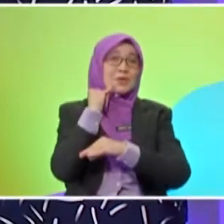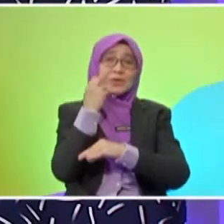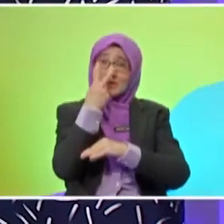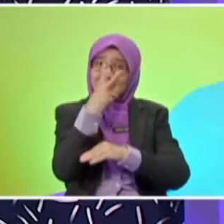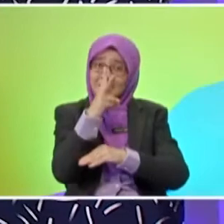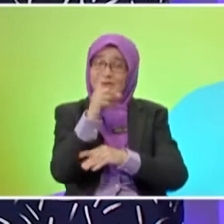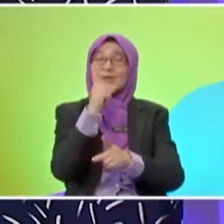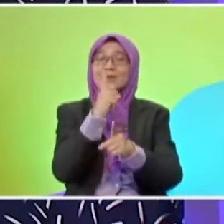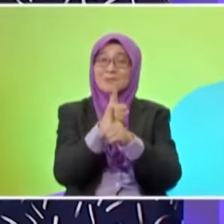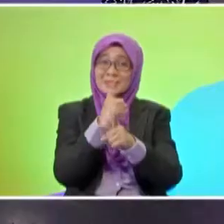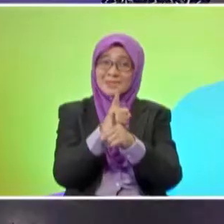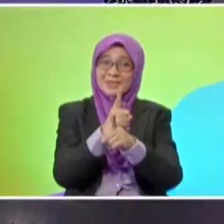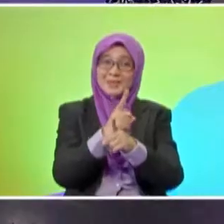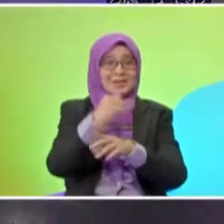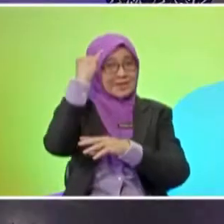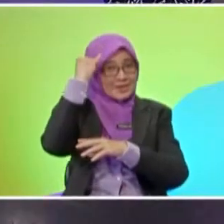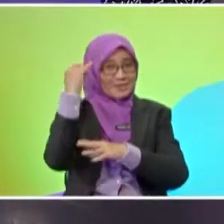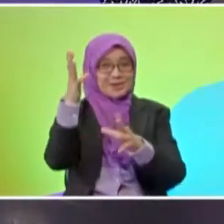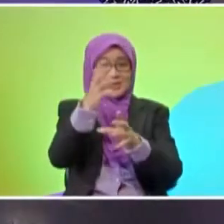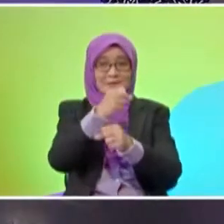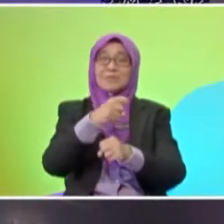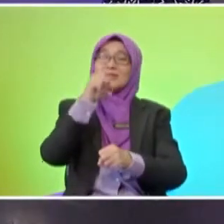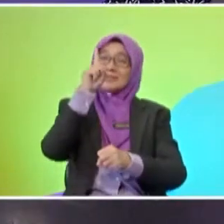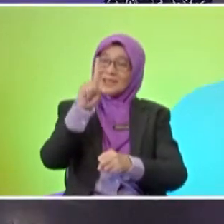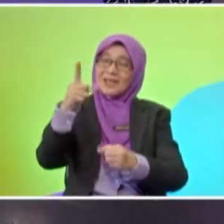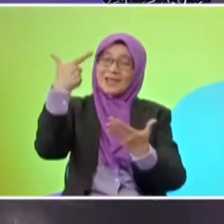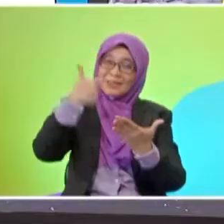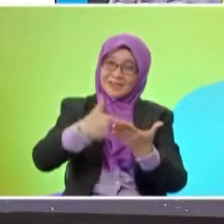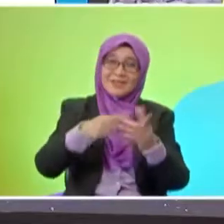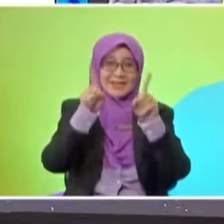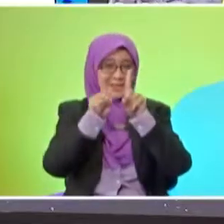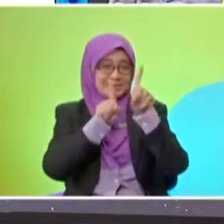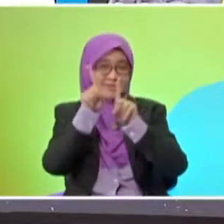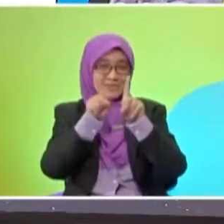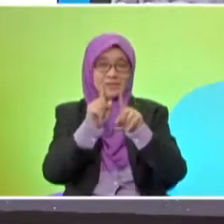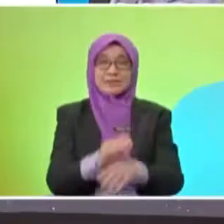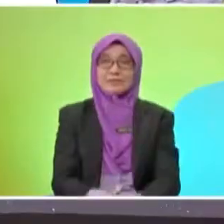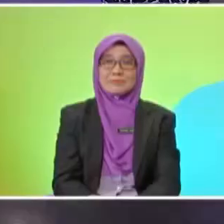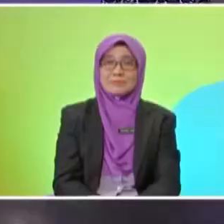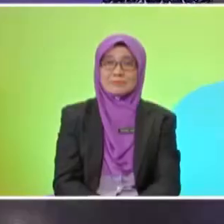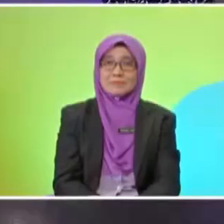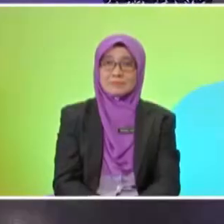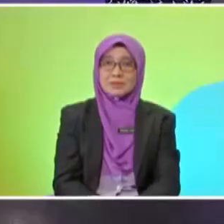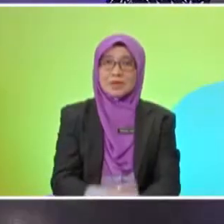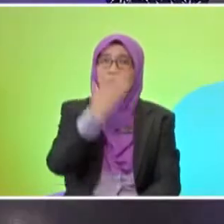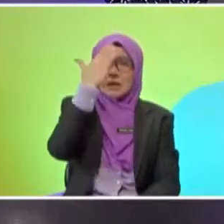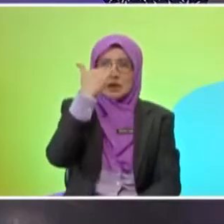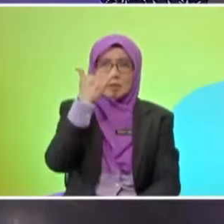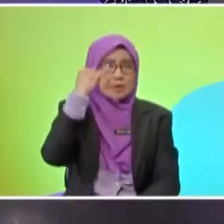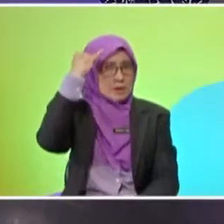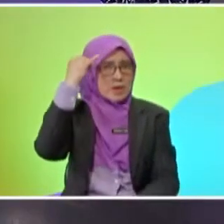sahnya jadi pendapat satu lagi bintang satu lagi bintang pantata Kenapa cewekmu suivant tulis